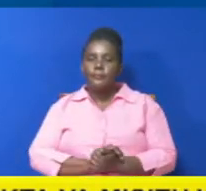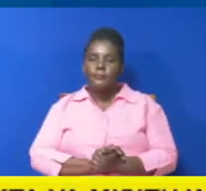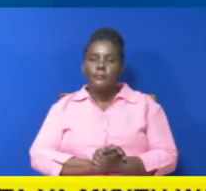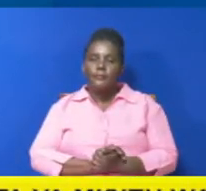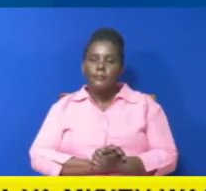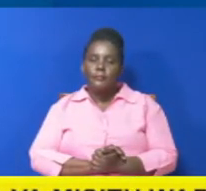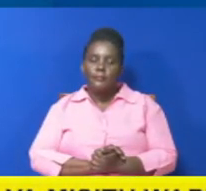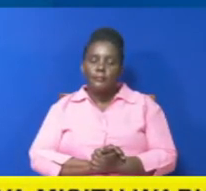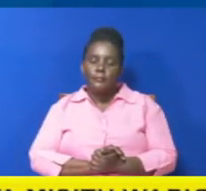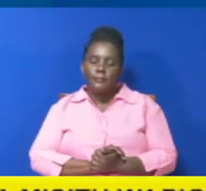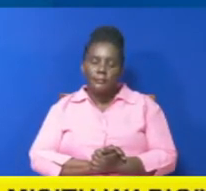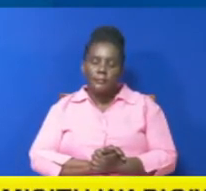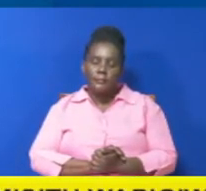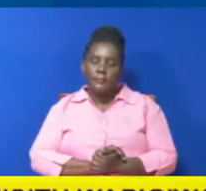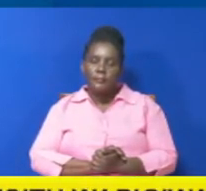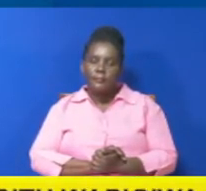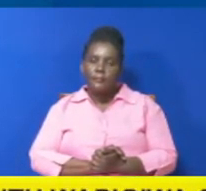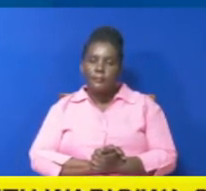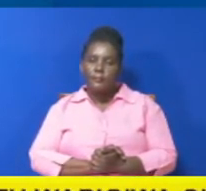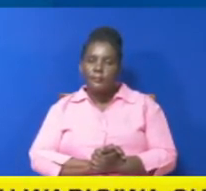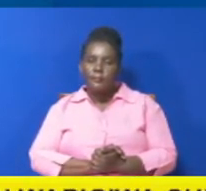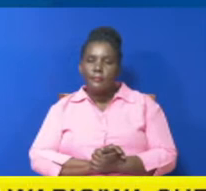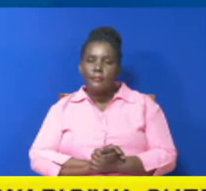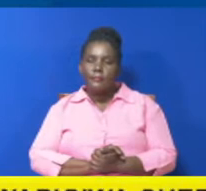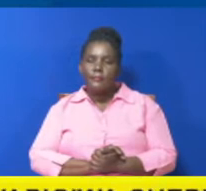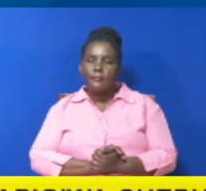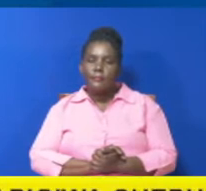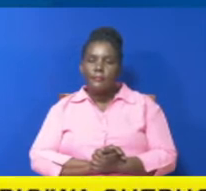ambaye amefika katika eneo hilo.